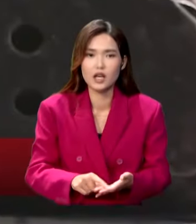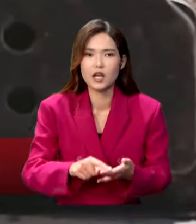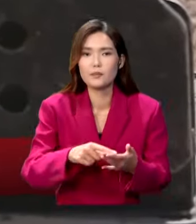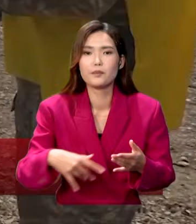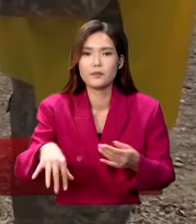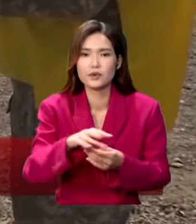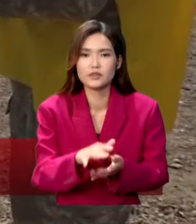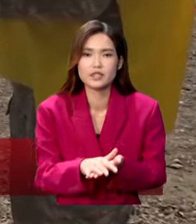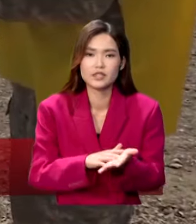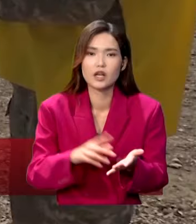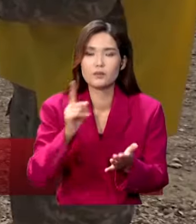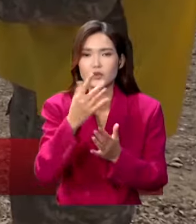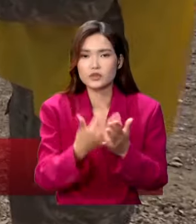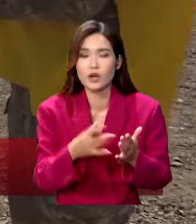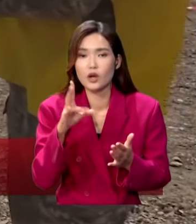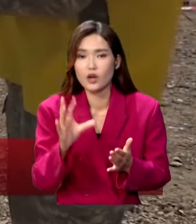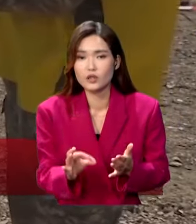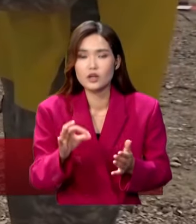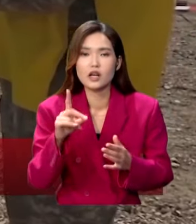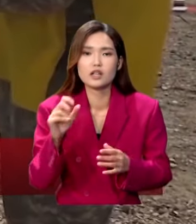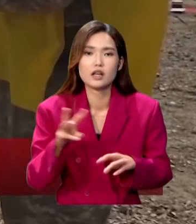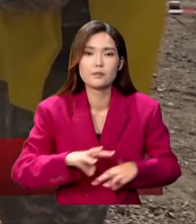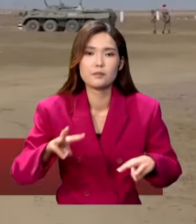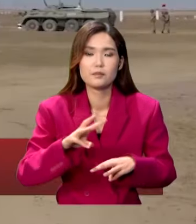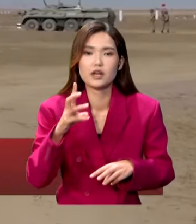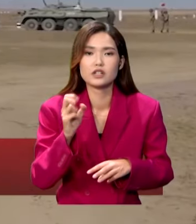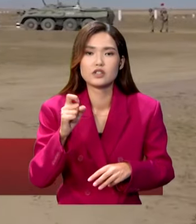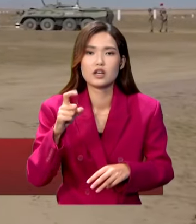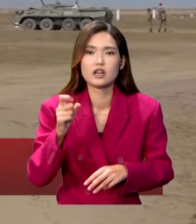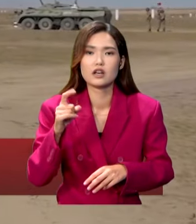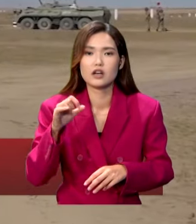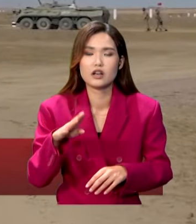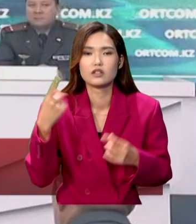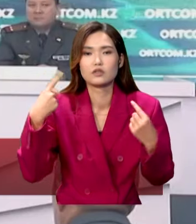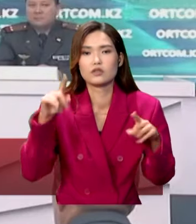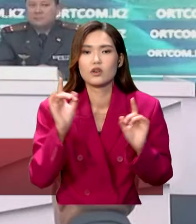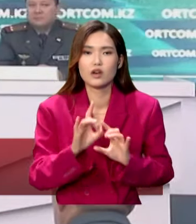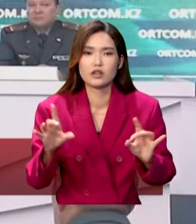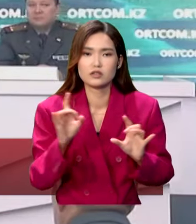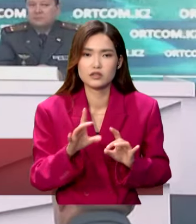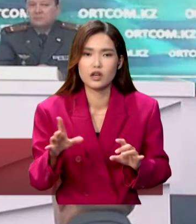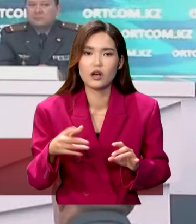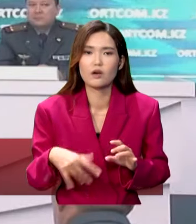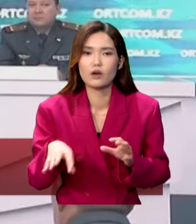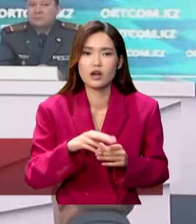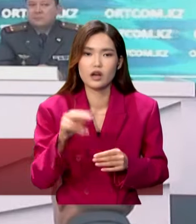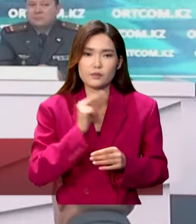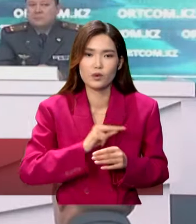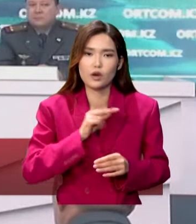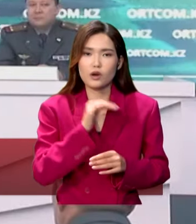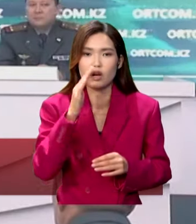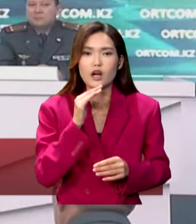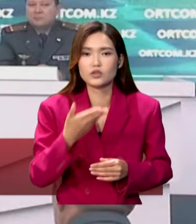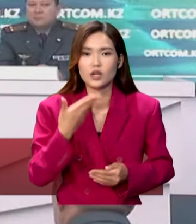игорной зависимостью Однако замминистра Шайх Хасан жазык паев озвучил другую версию идут разговоры Что там у родителей